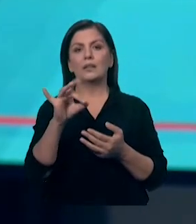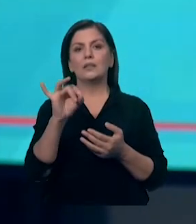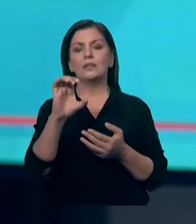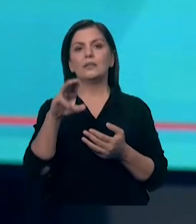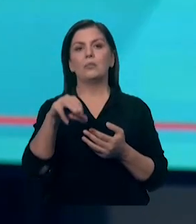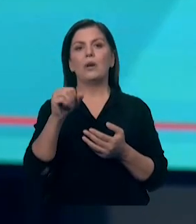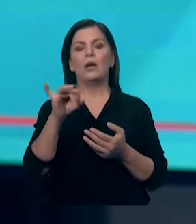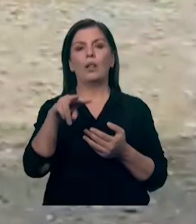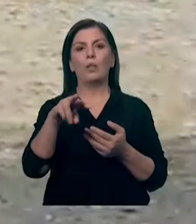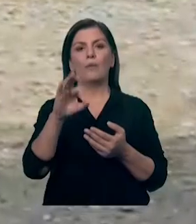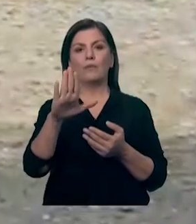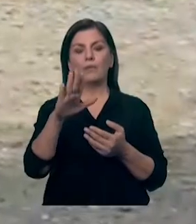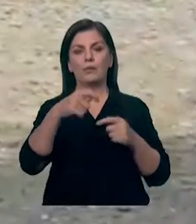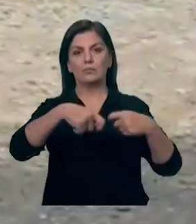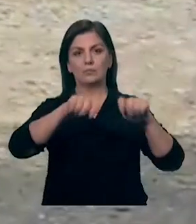xeyir.